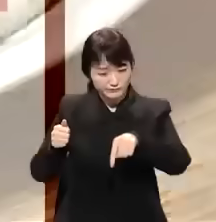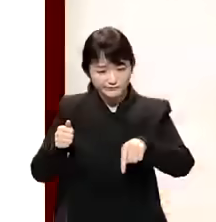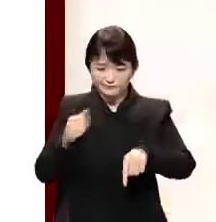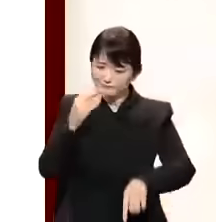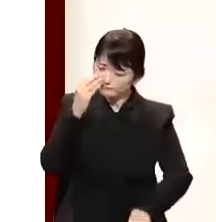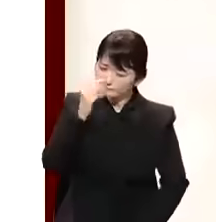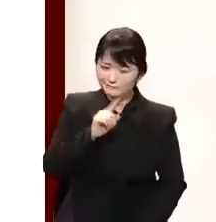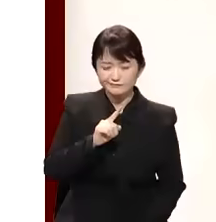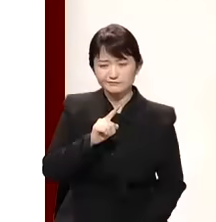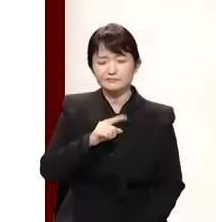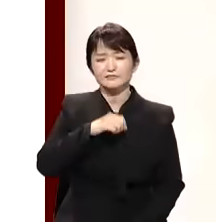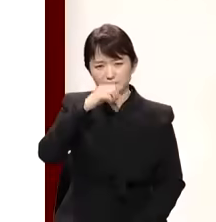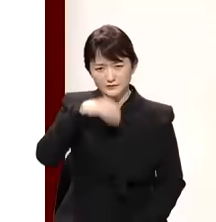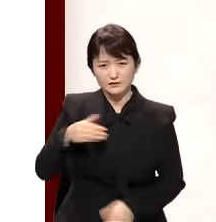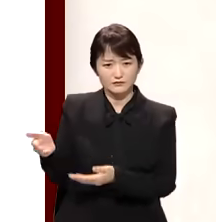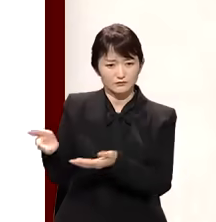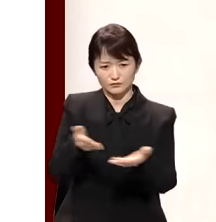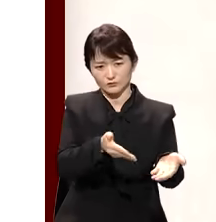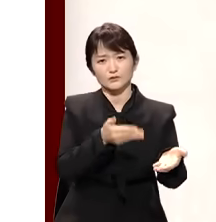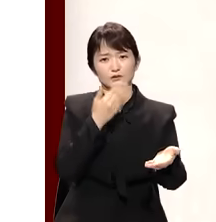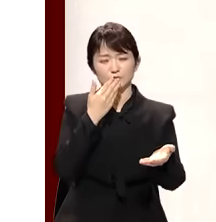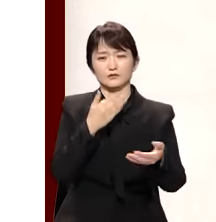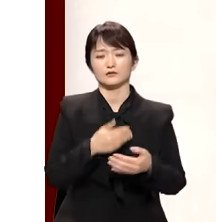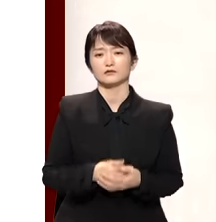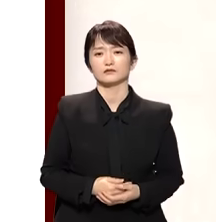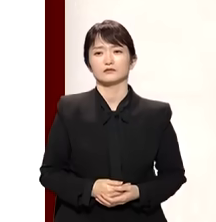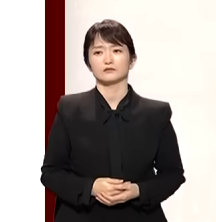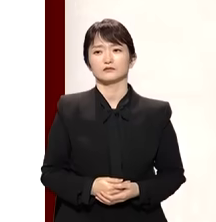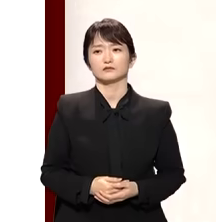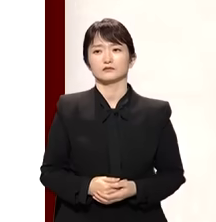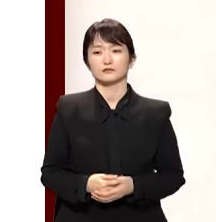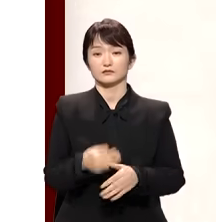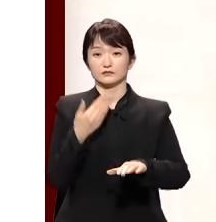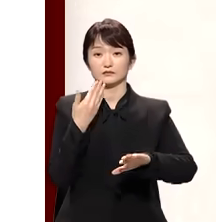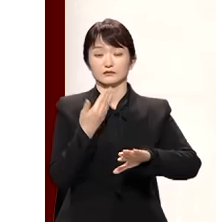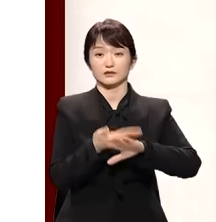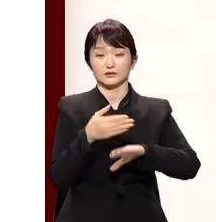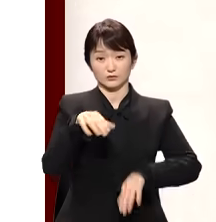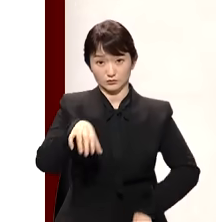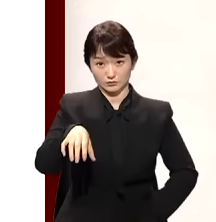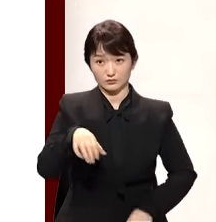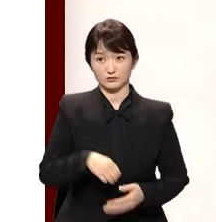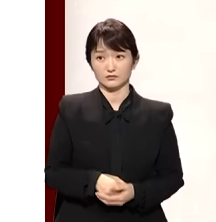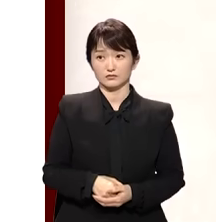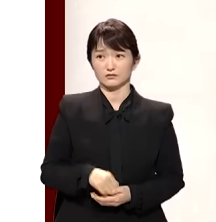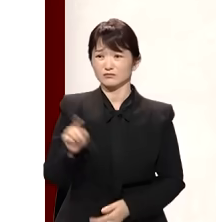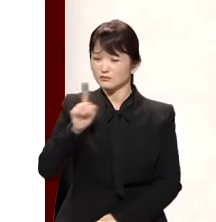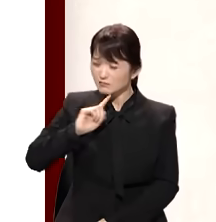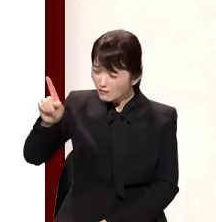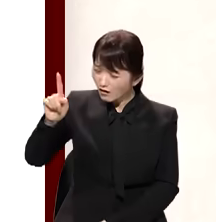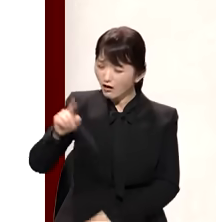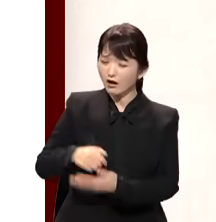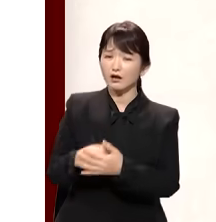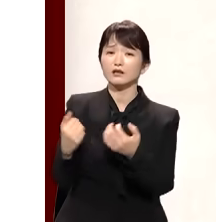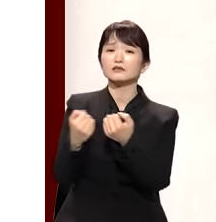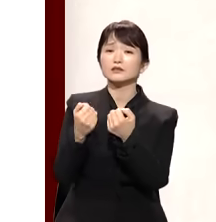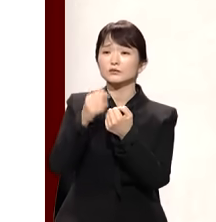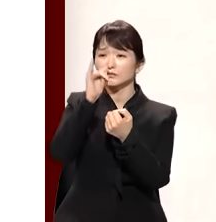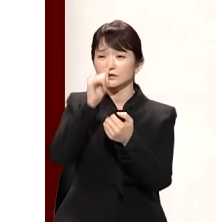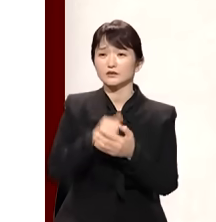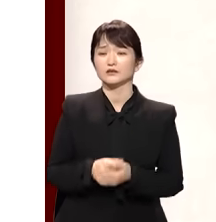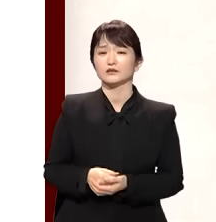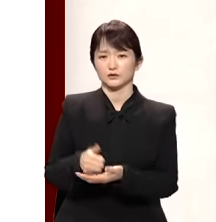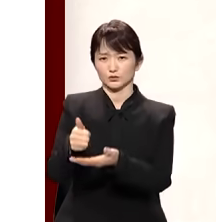싶으면서도 그냥 준대로 먹기 시작했다고 합니다 자 그런데 다른 테이블에서도 이거 뭐야 하면서 싸움이 벌어졌다고 이건